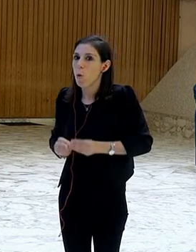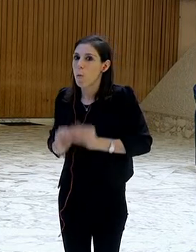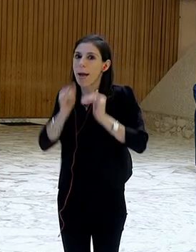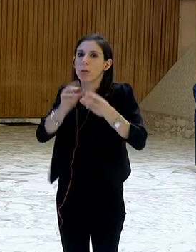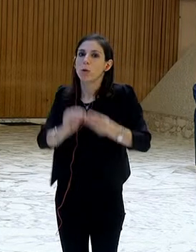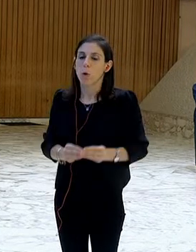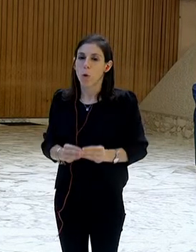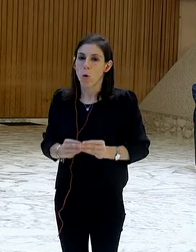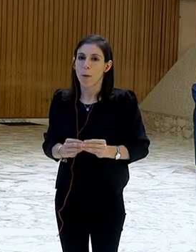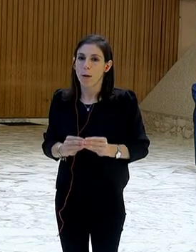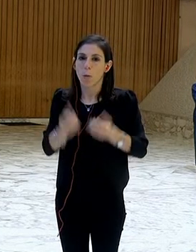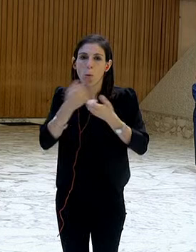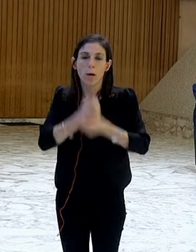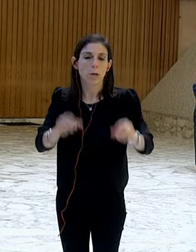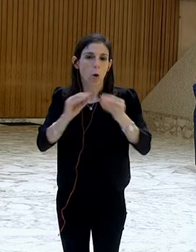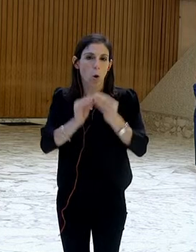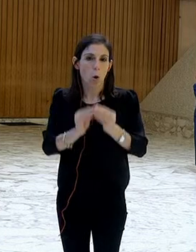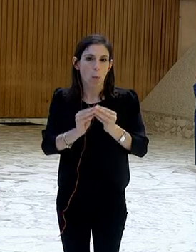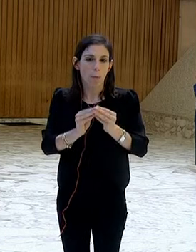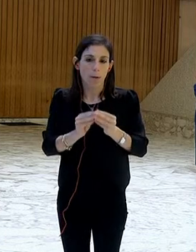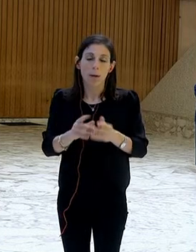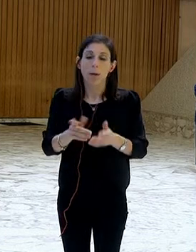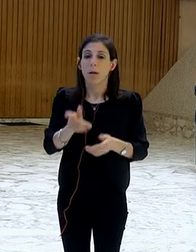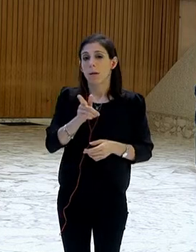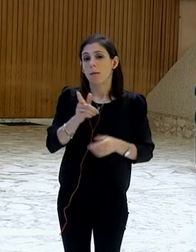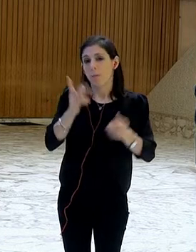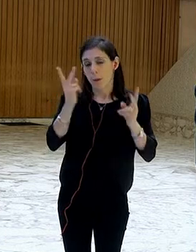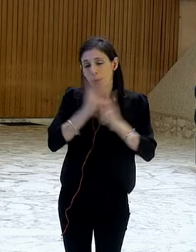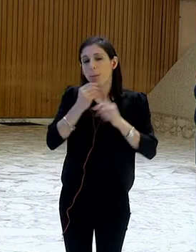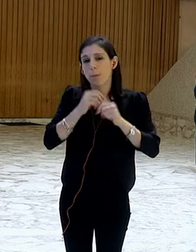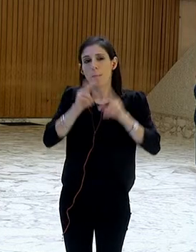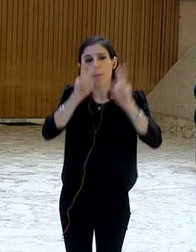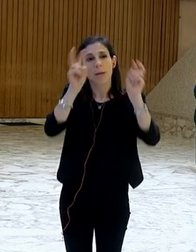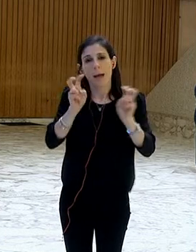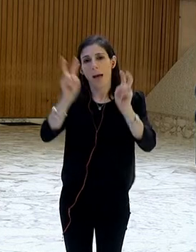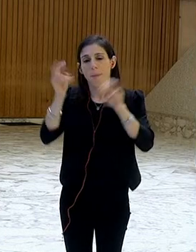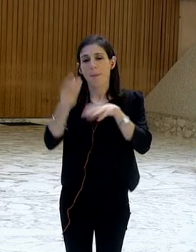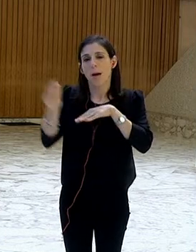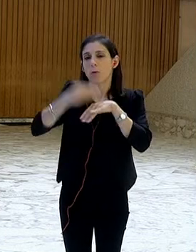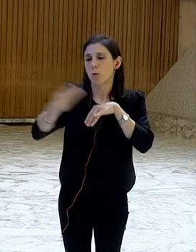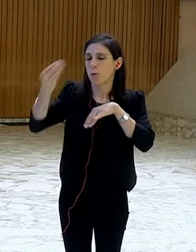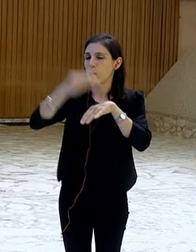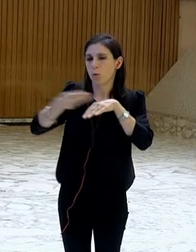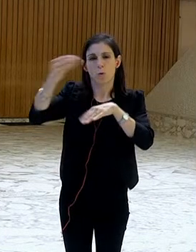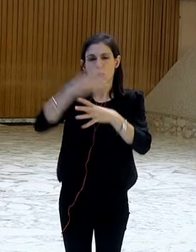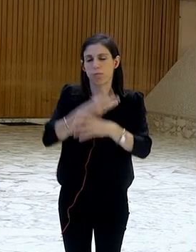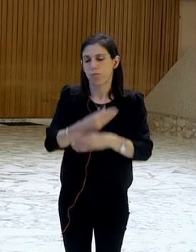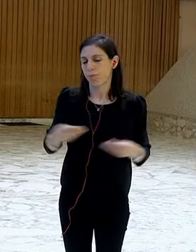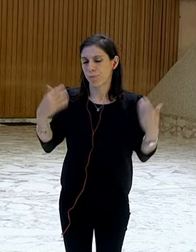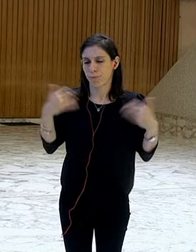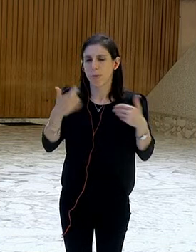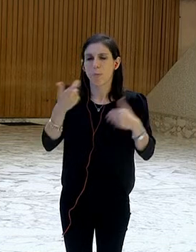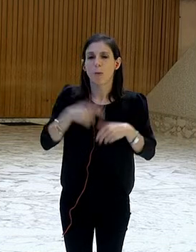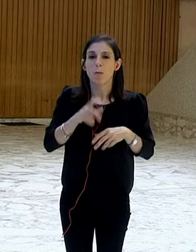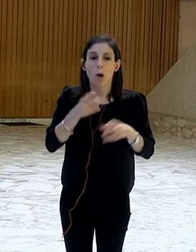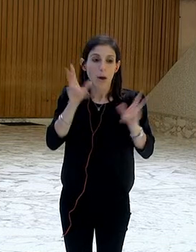plein d'autres sujets dans cet axe. Ceux que nous avons mentionnés sont des exemples. La matière ne manque pas.